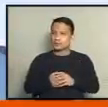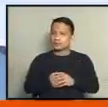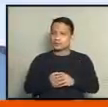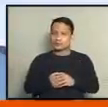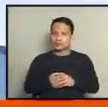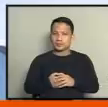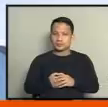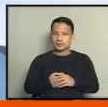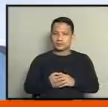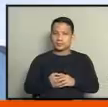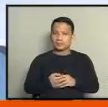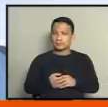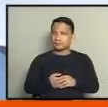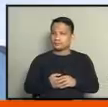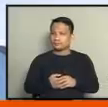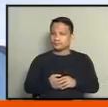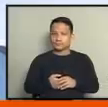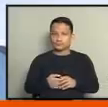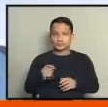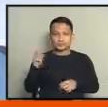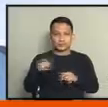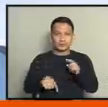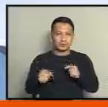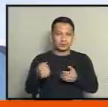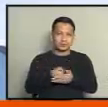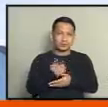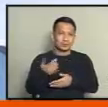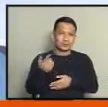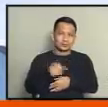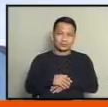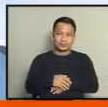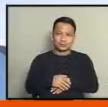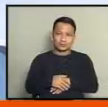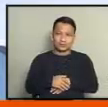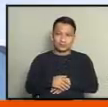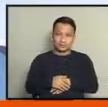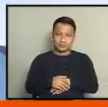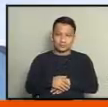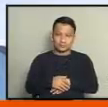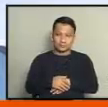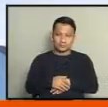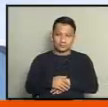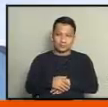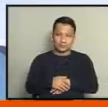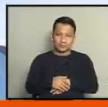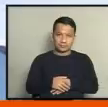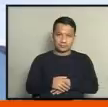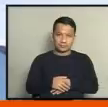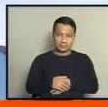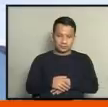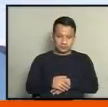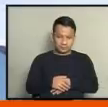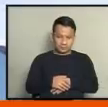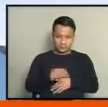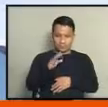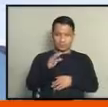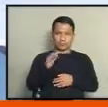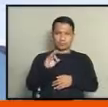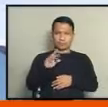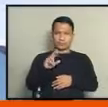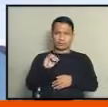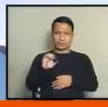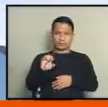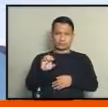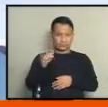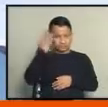pwede. Lukuhan yan. Noong una kasi, sir, yan yung binigay sa amin. Okay. Yung ano itong firearm ban?